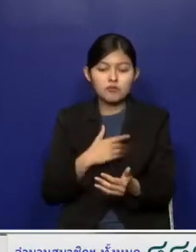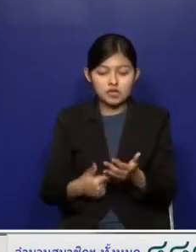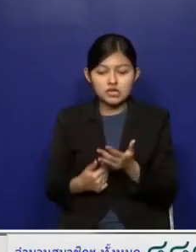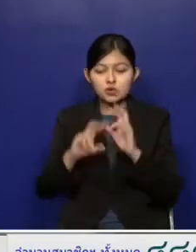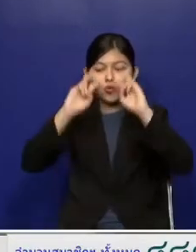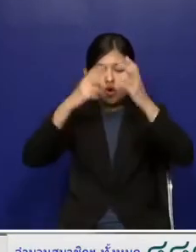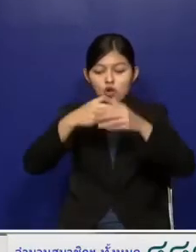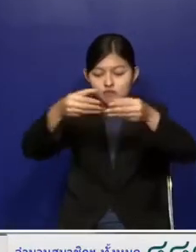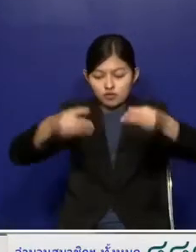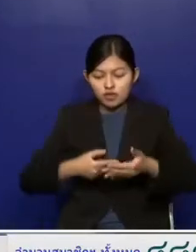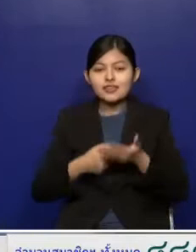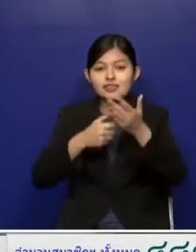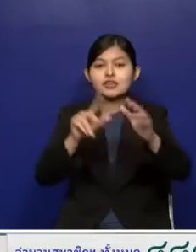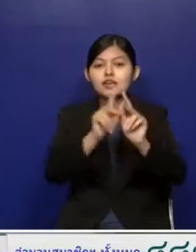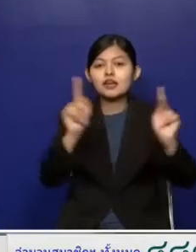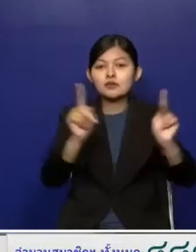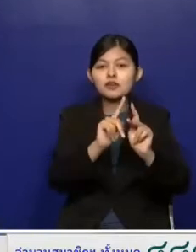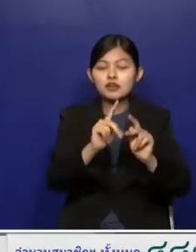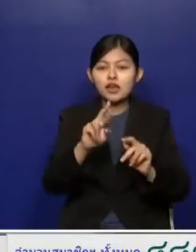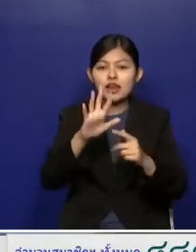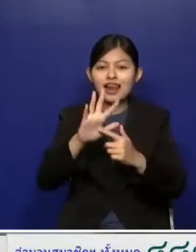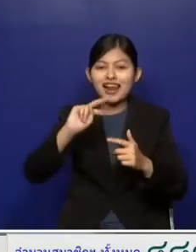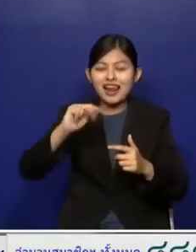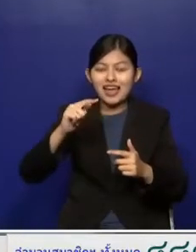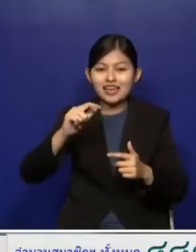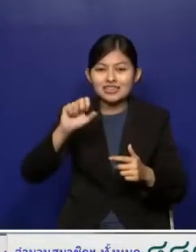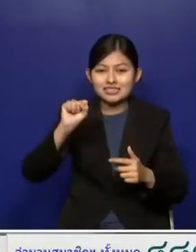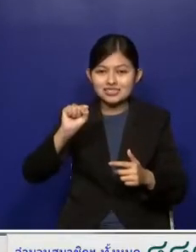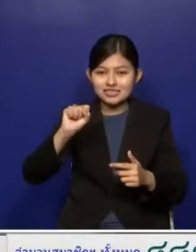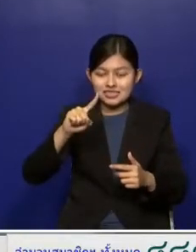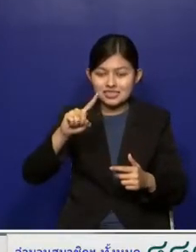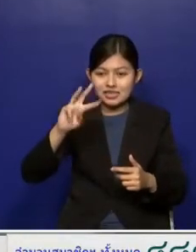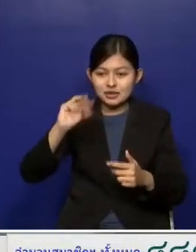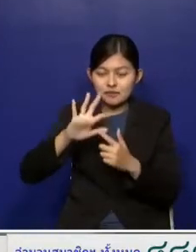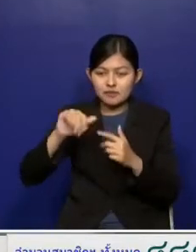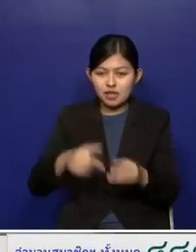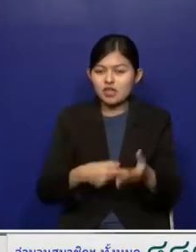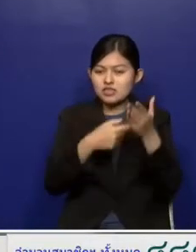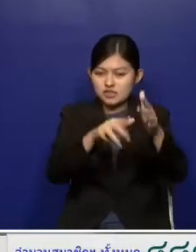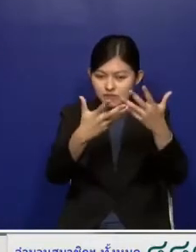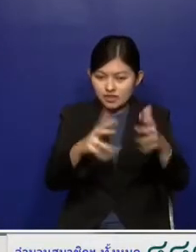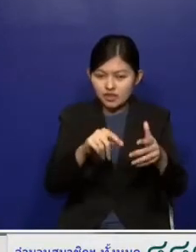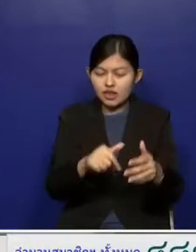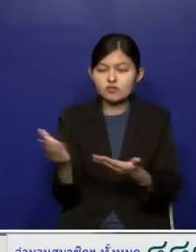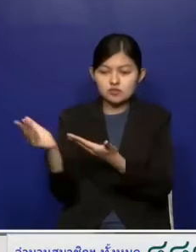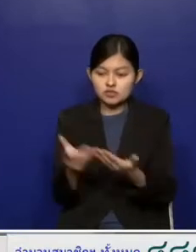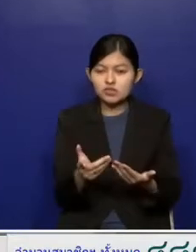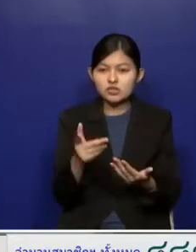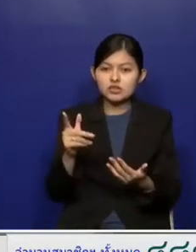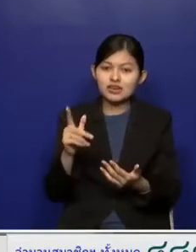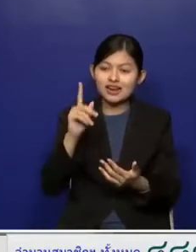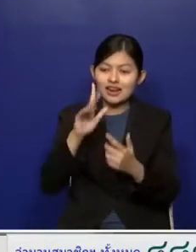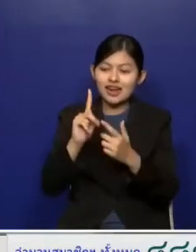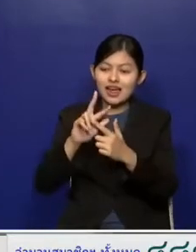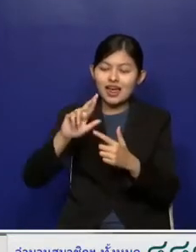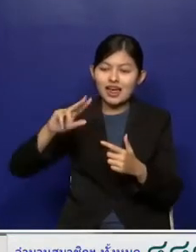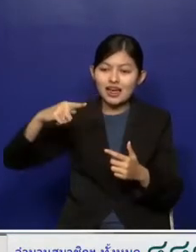อ